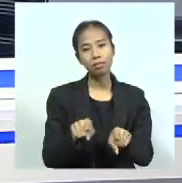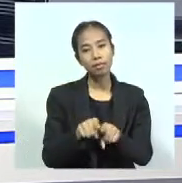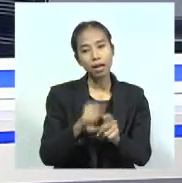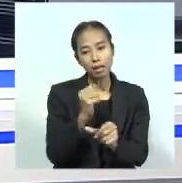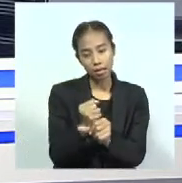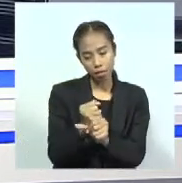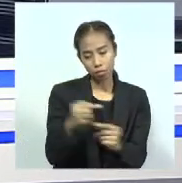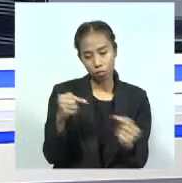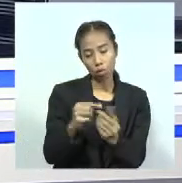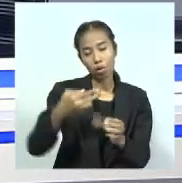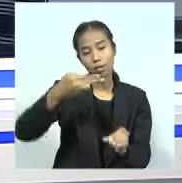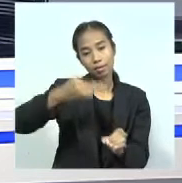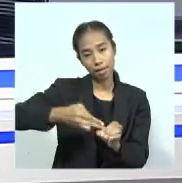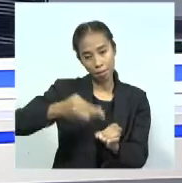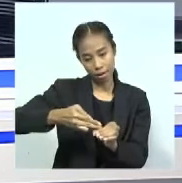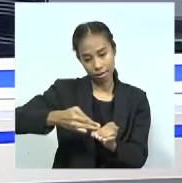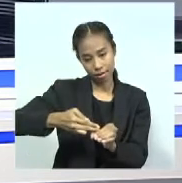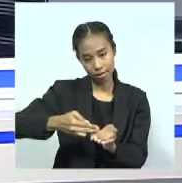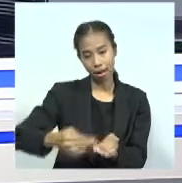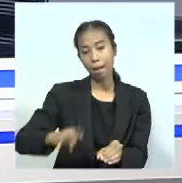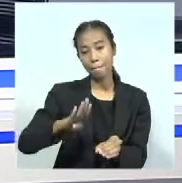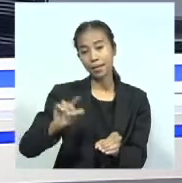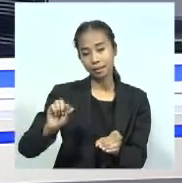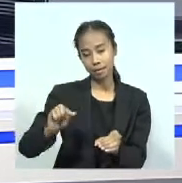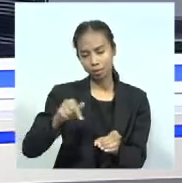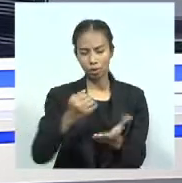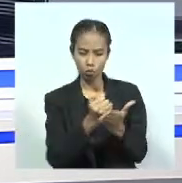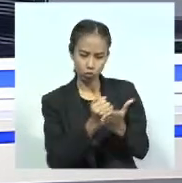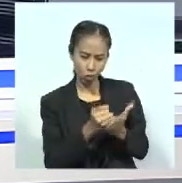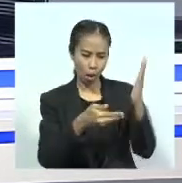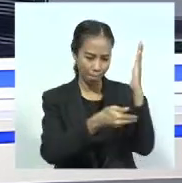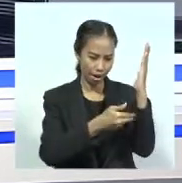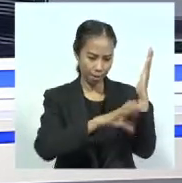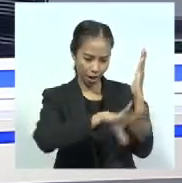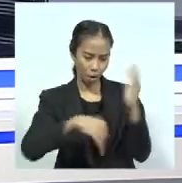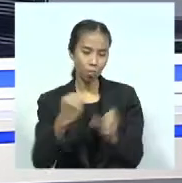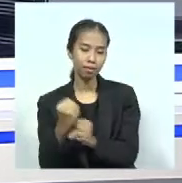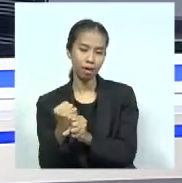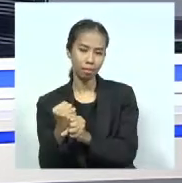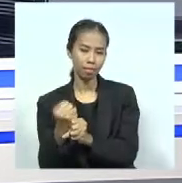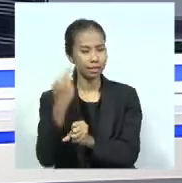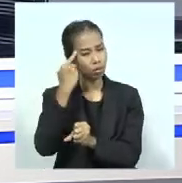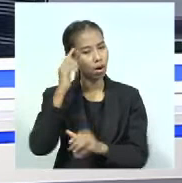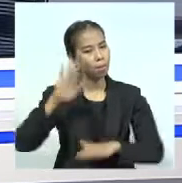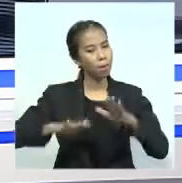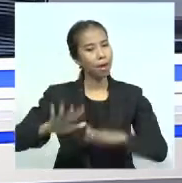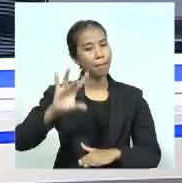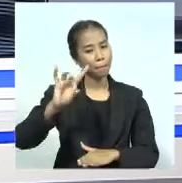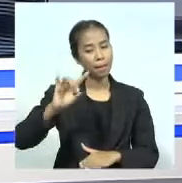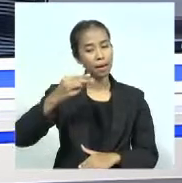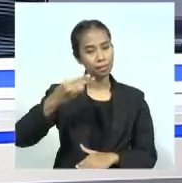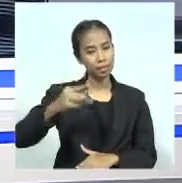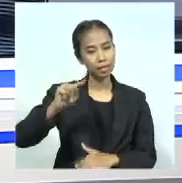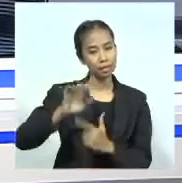มไบโอดีเซลในน้ำมันดีเซลหมุนเร็วคาดว่าจะช่วยดูดซับน้ำมันปาล์มดิบเพิ่มขึ้นได้อีกสัก 80,000 ตันต่อปี